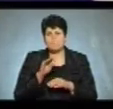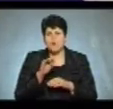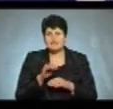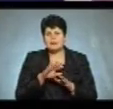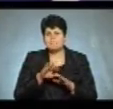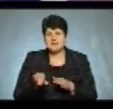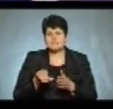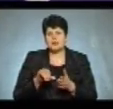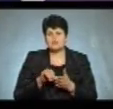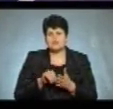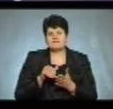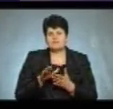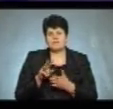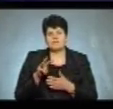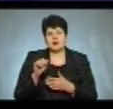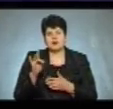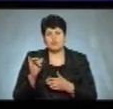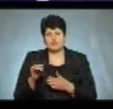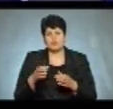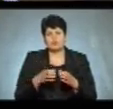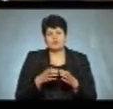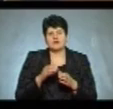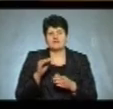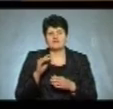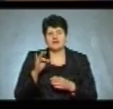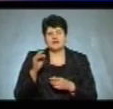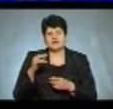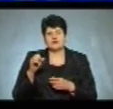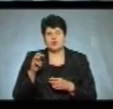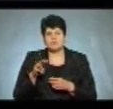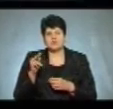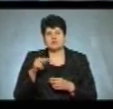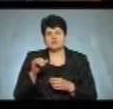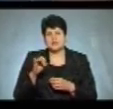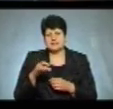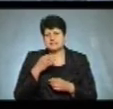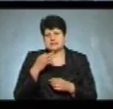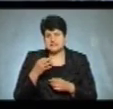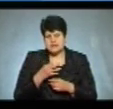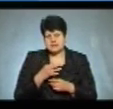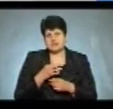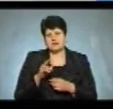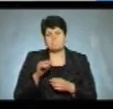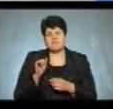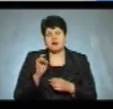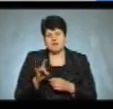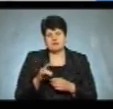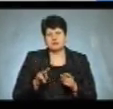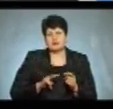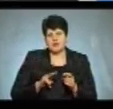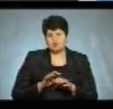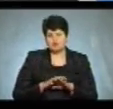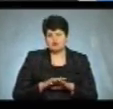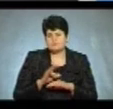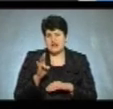від участі відмовилася співачка Марув та гурт «Фрідом Джаз». Про це новинам повідомила піар-директор Суспільного Вікторія Сидоренко. На